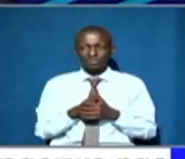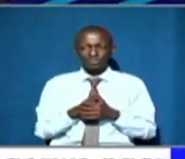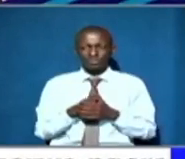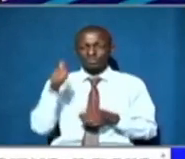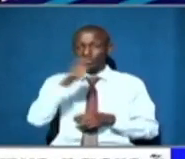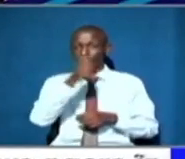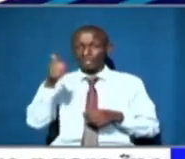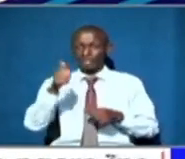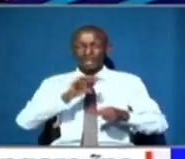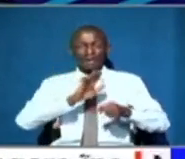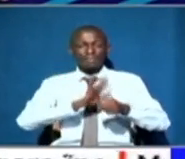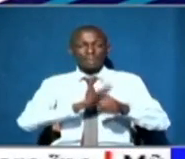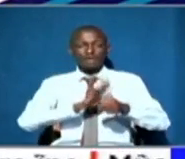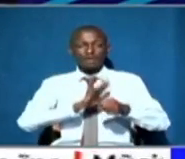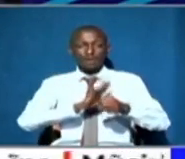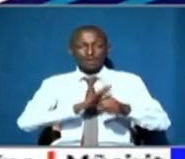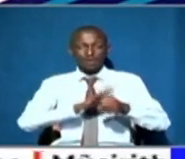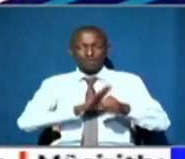microphone nona microphone ee